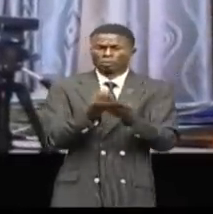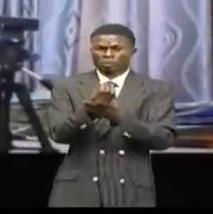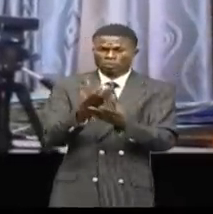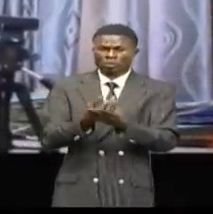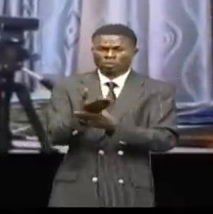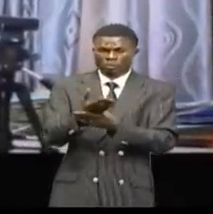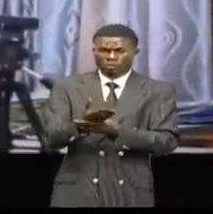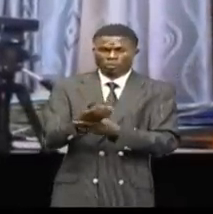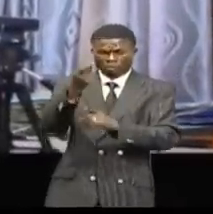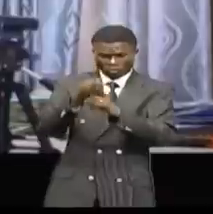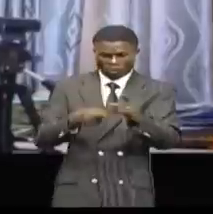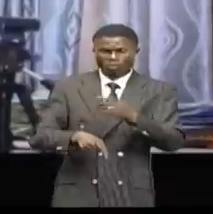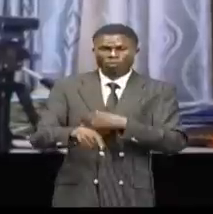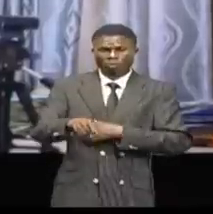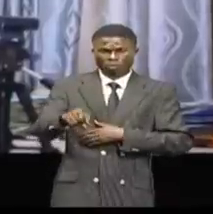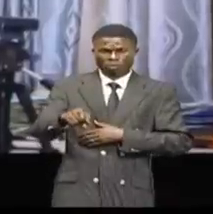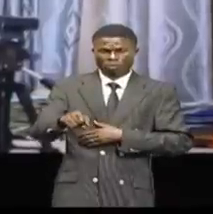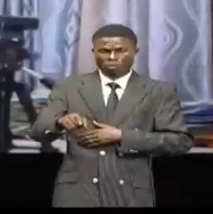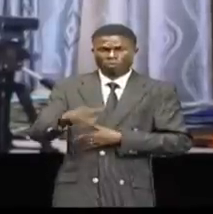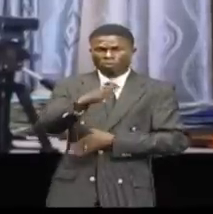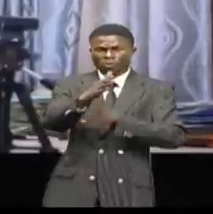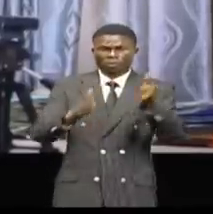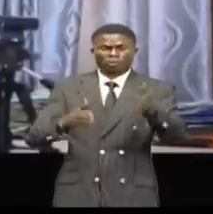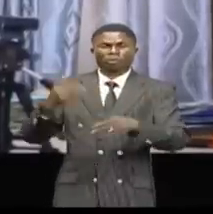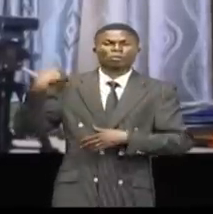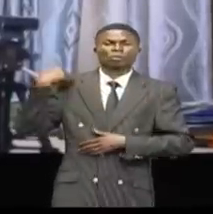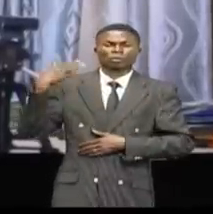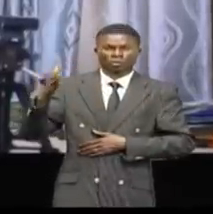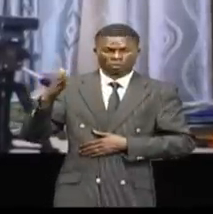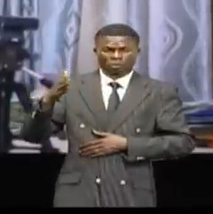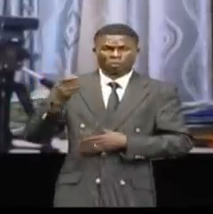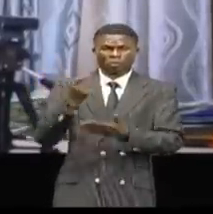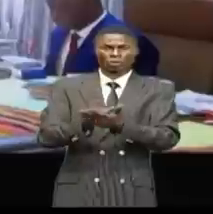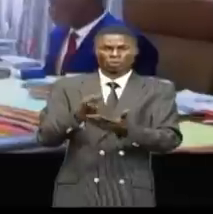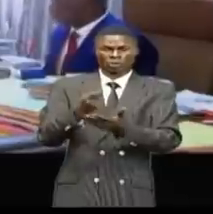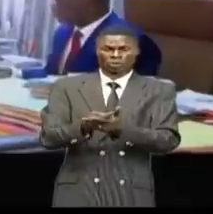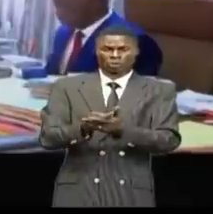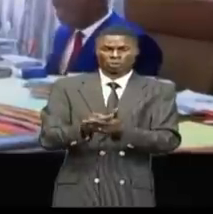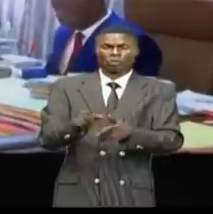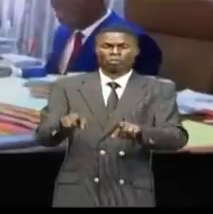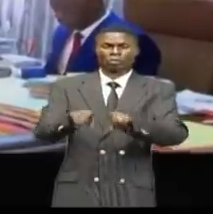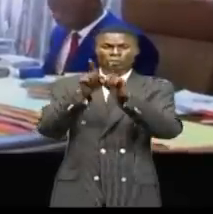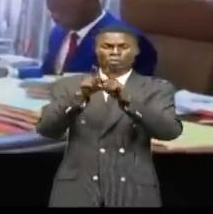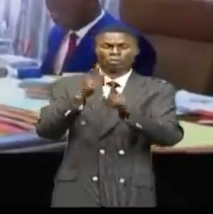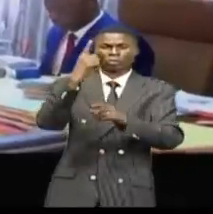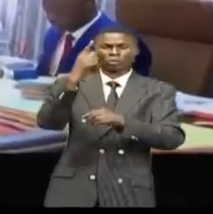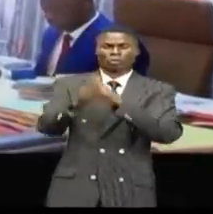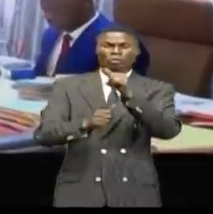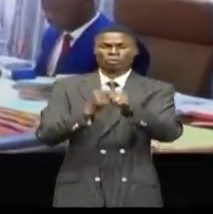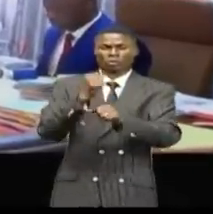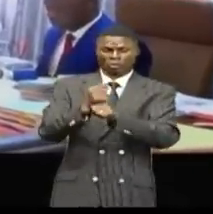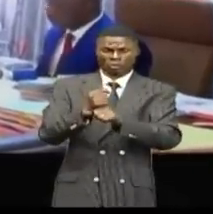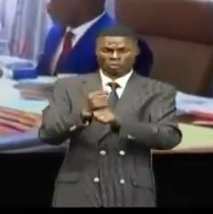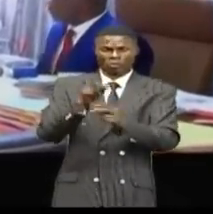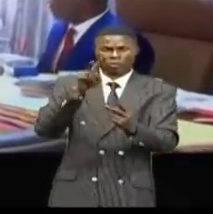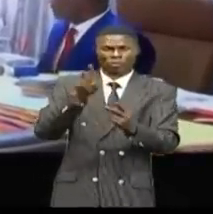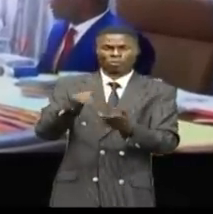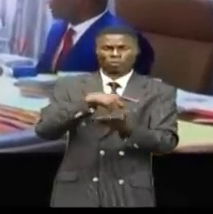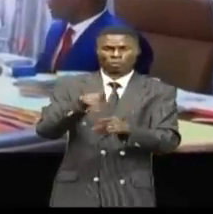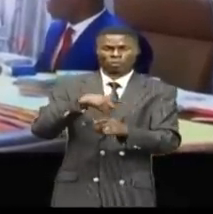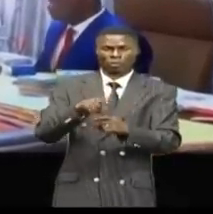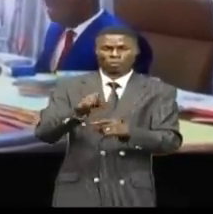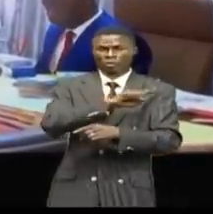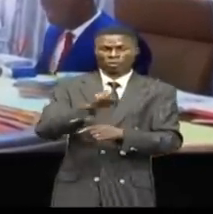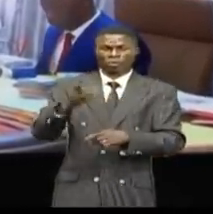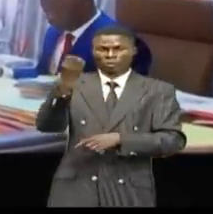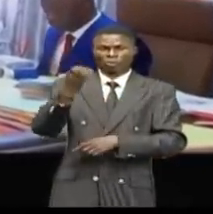de ces mois. La trésorerie de l'État présente un solde déficitaire mensuel provisoire de 1 044 milliards de